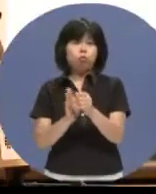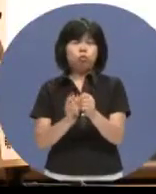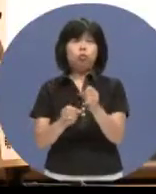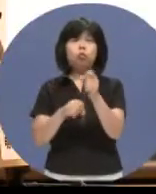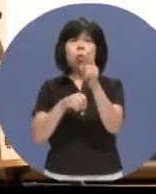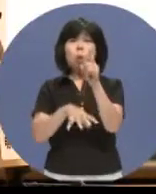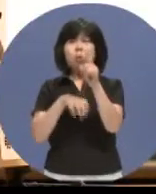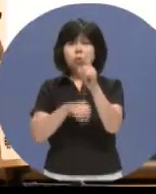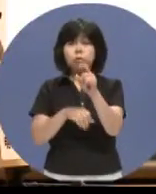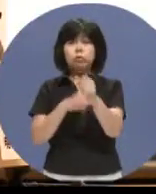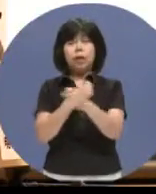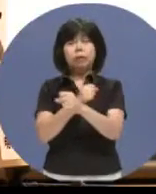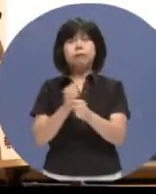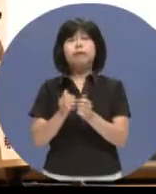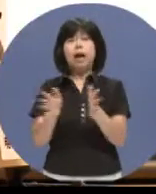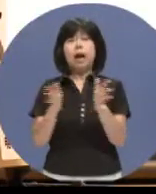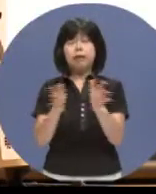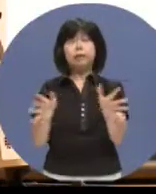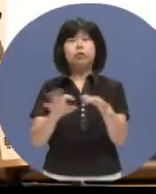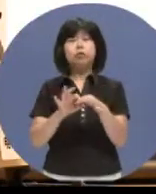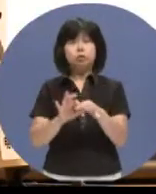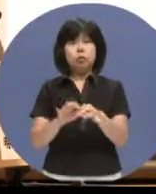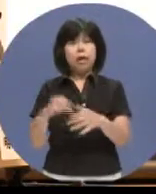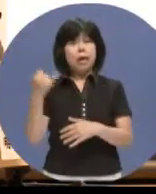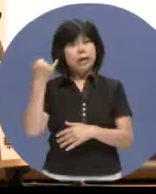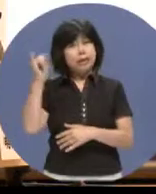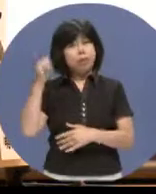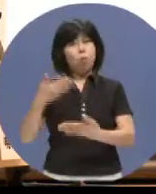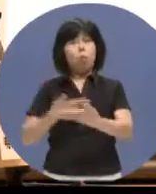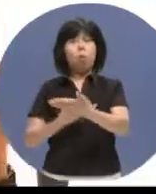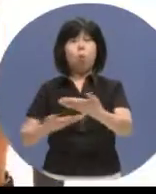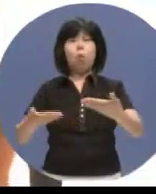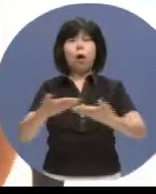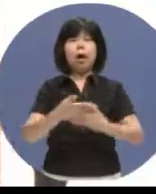について直接対話する意見交換会です。